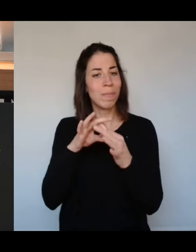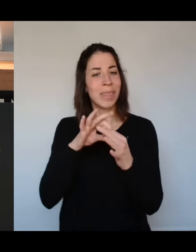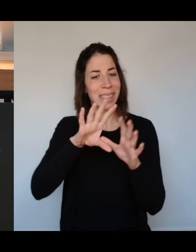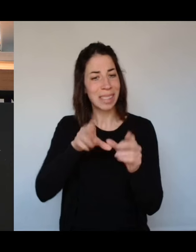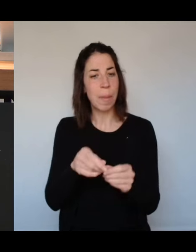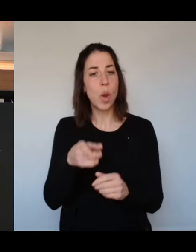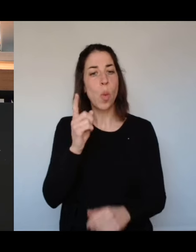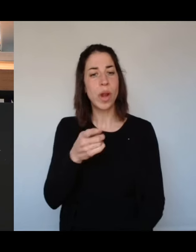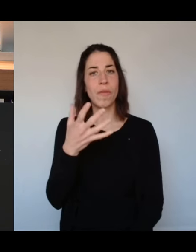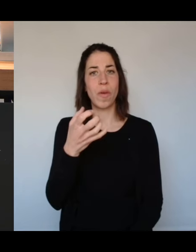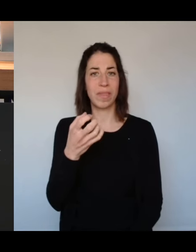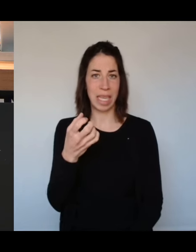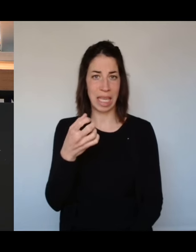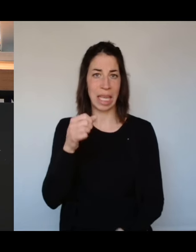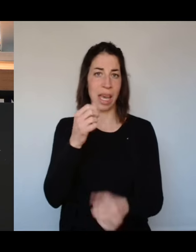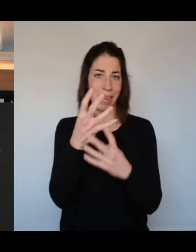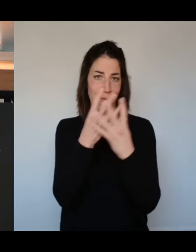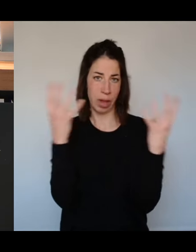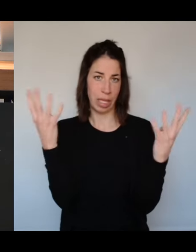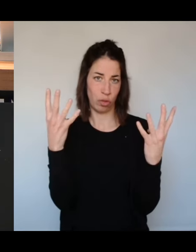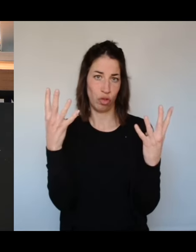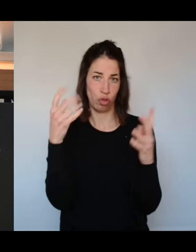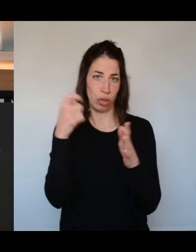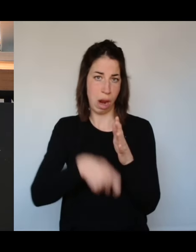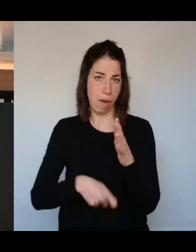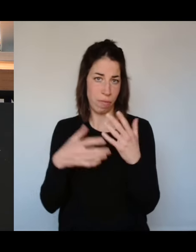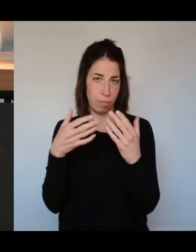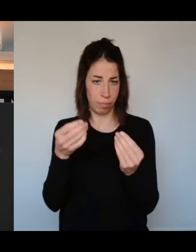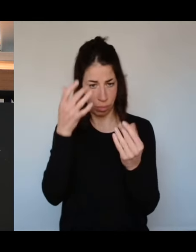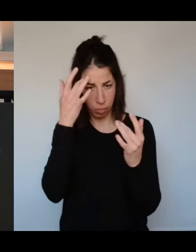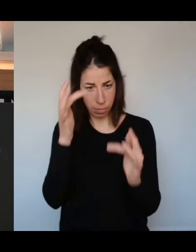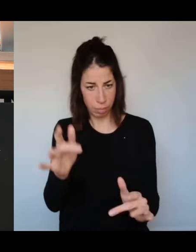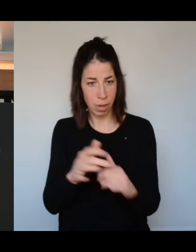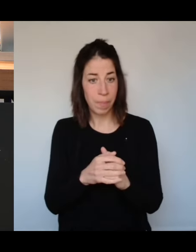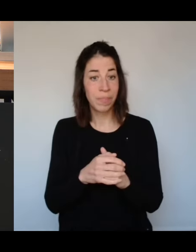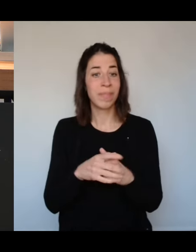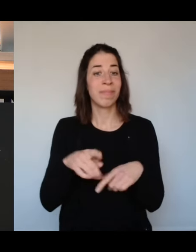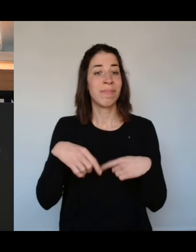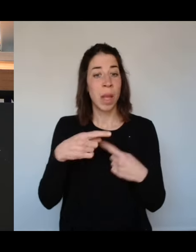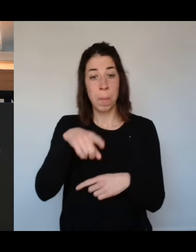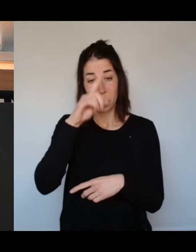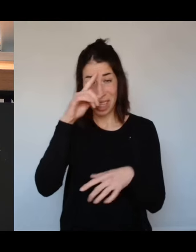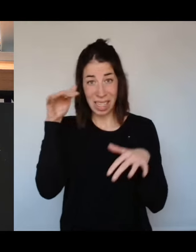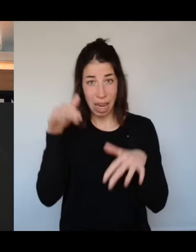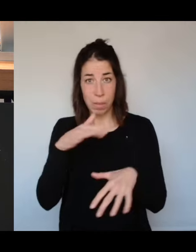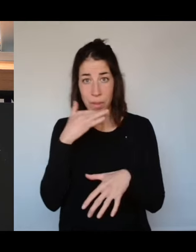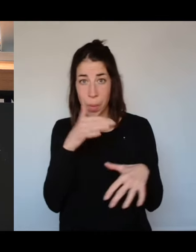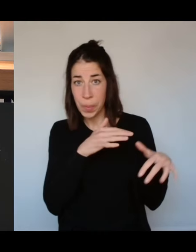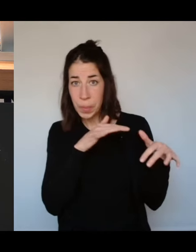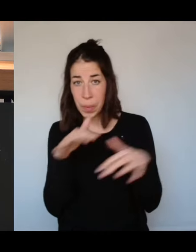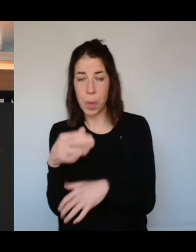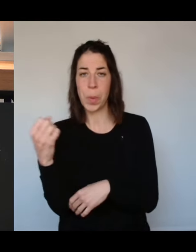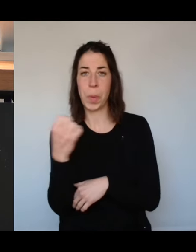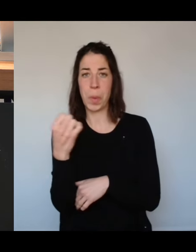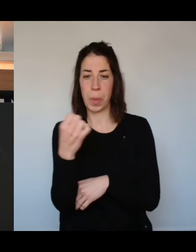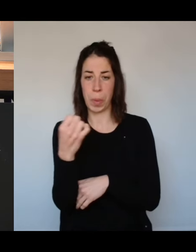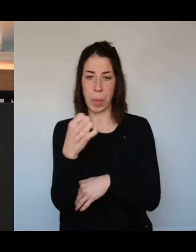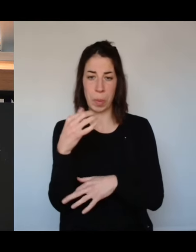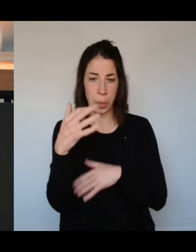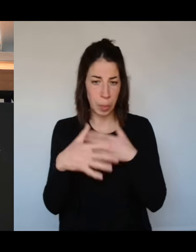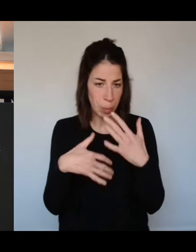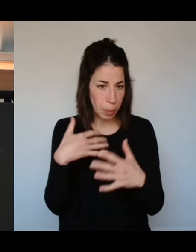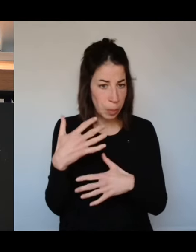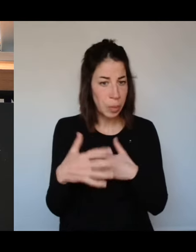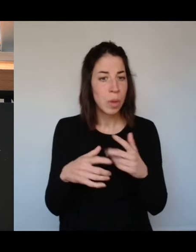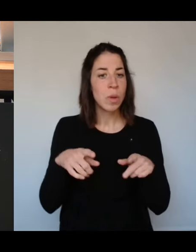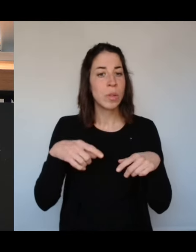Doch dann kam Ende 2016 ein neuer Senat ins Amt unter Beteiligung von Linken und Grünen. Und eine